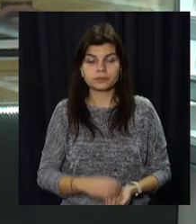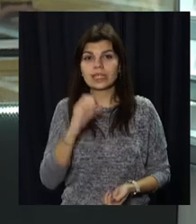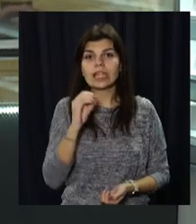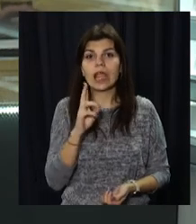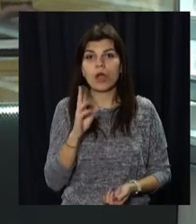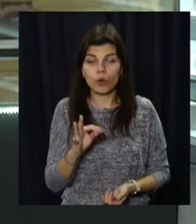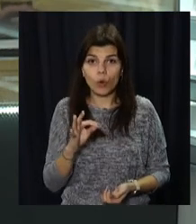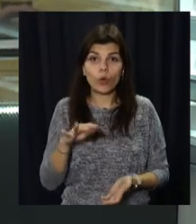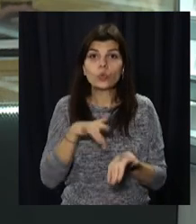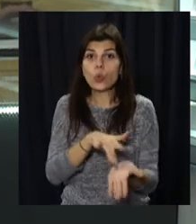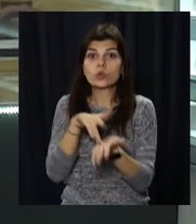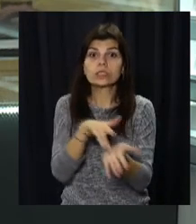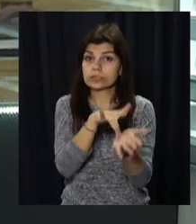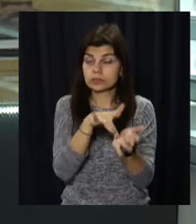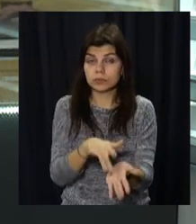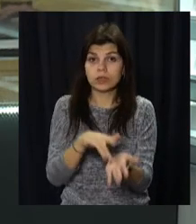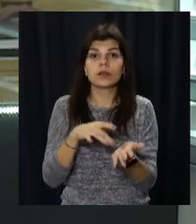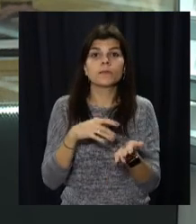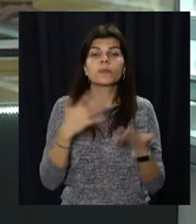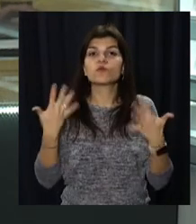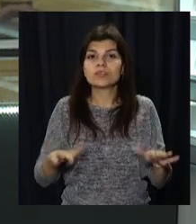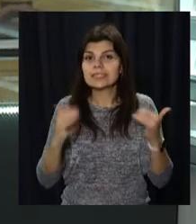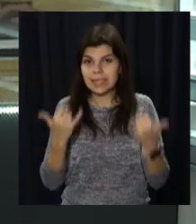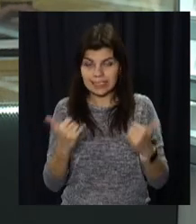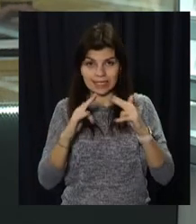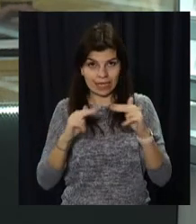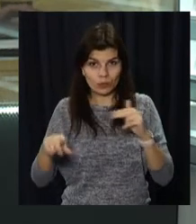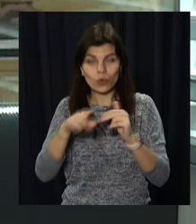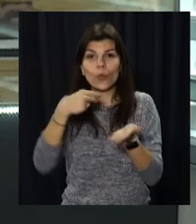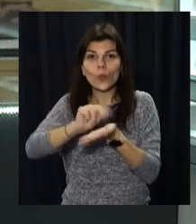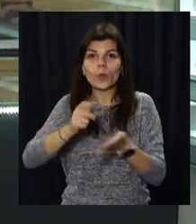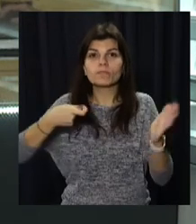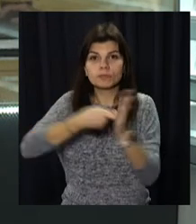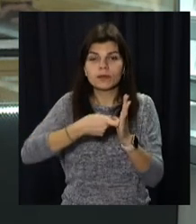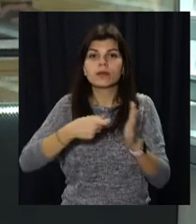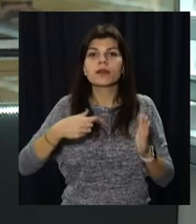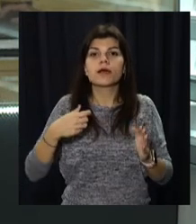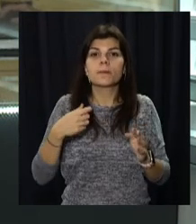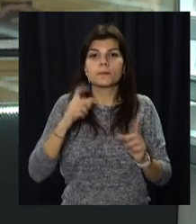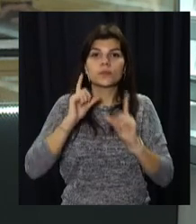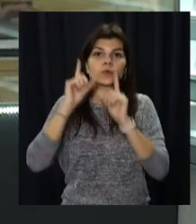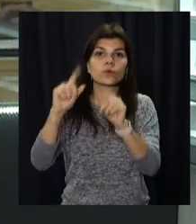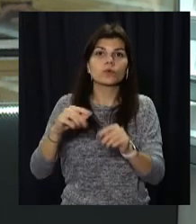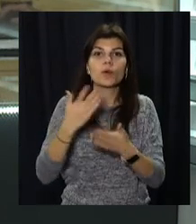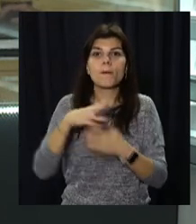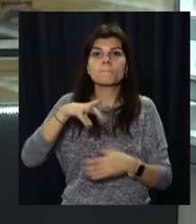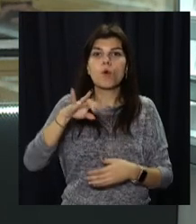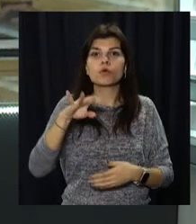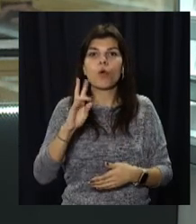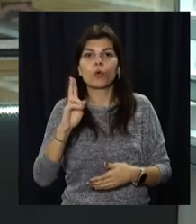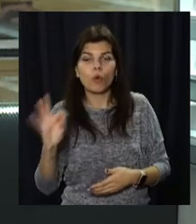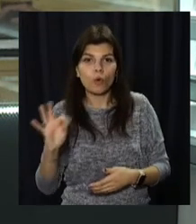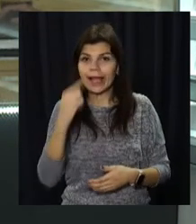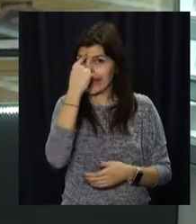Екотуризм – тренд 2022 року. Вже зараз дніпряни купують квитки в екзотичні країни, такі як Марокко, Непал,